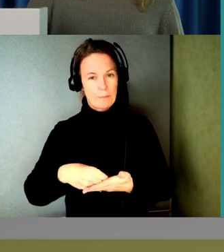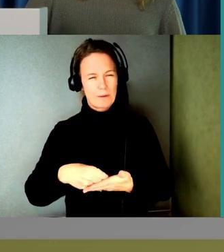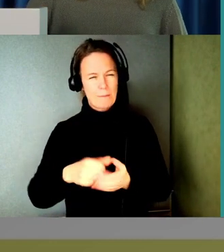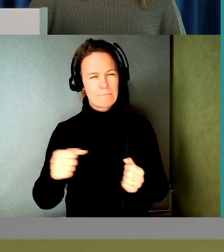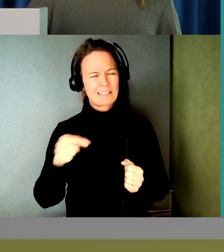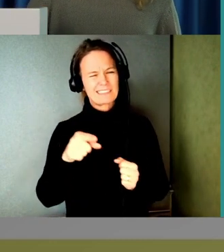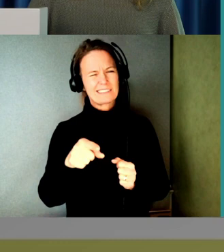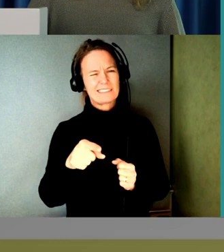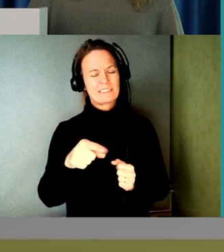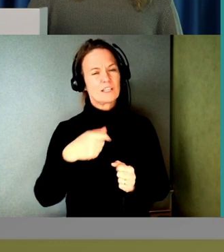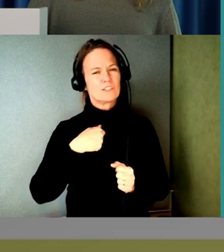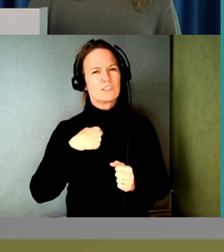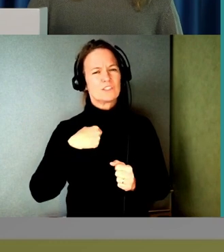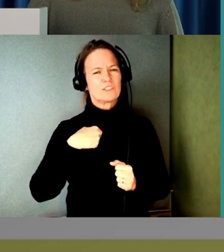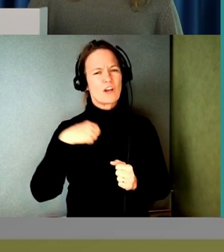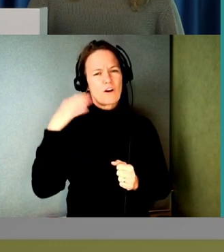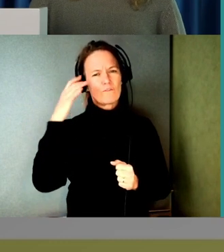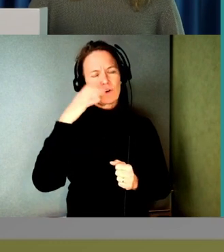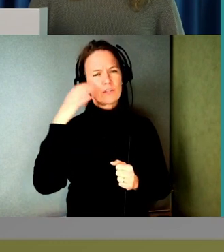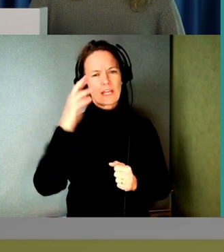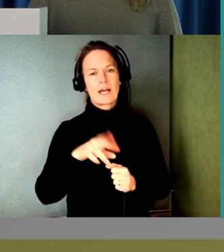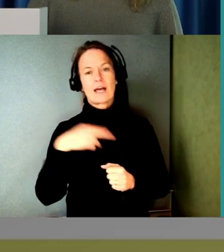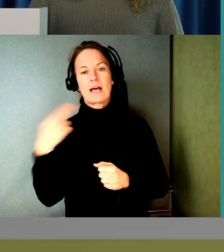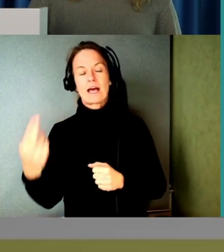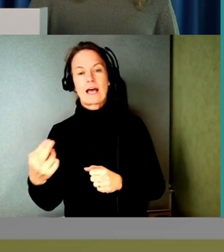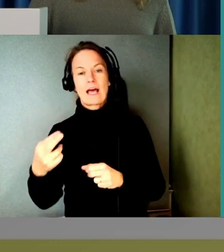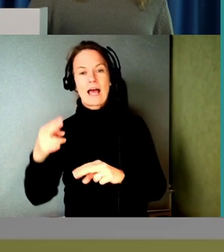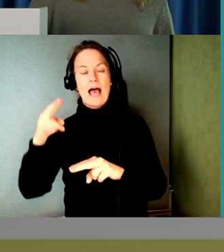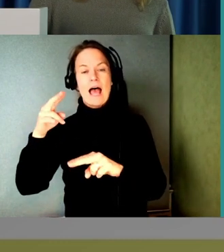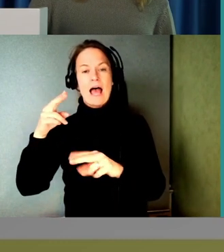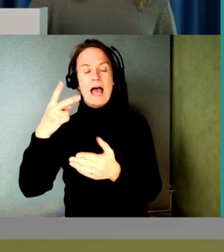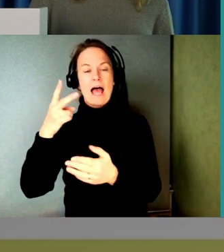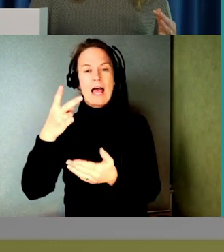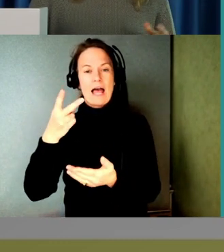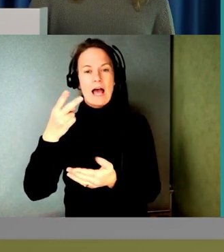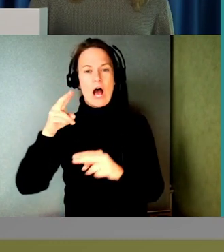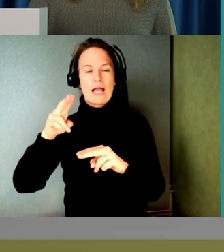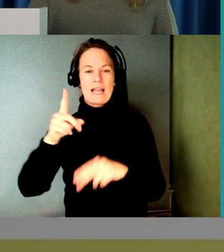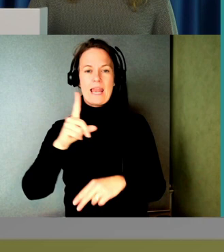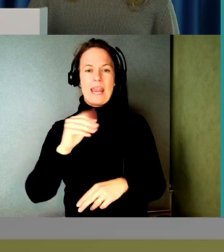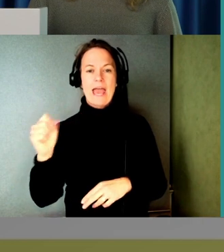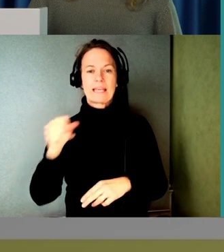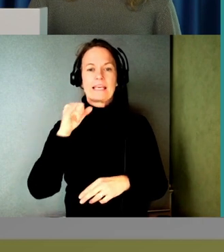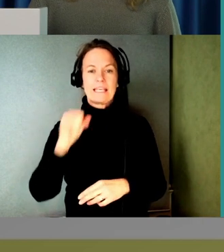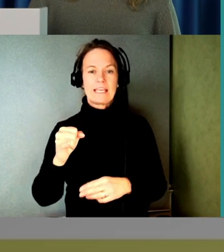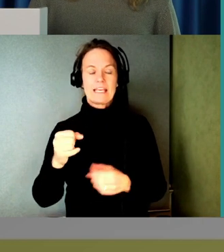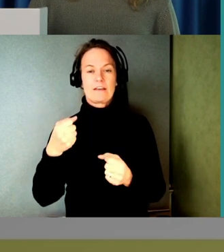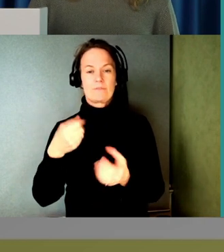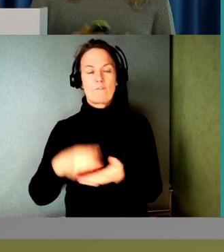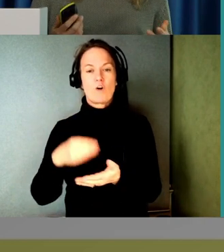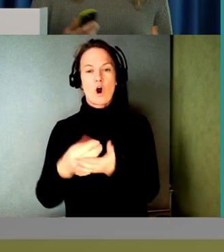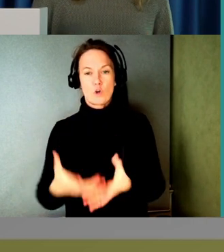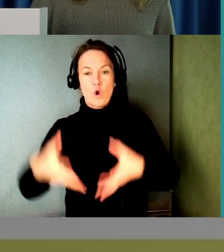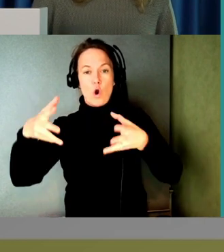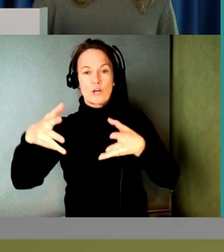fallet undrar inte jag om lägg i varukorgen egentligen speglar bättre vad det är som händer när jag klickar där eh för om